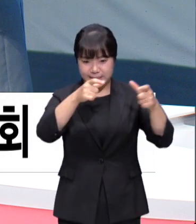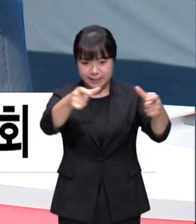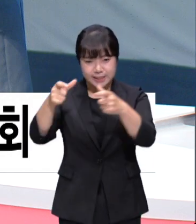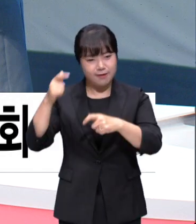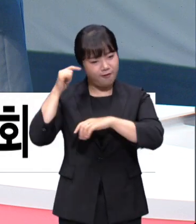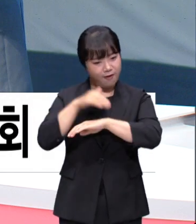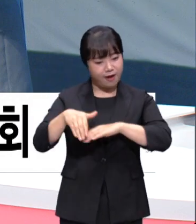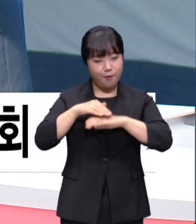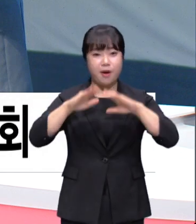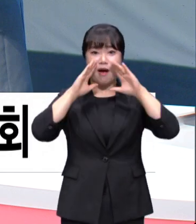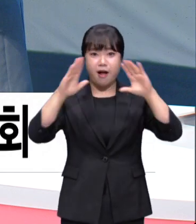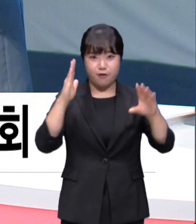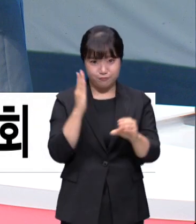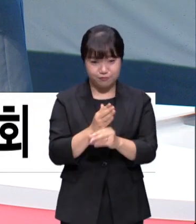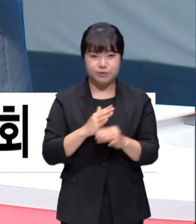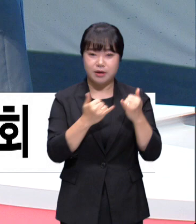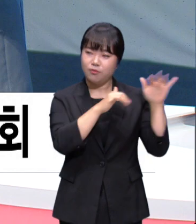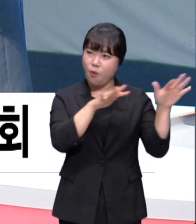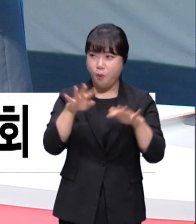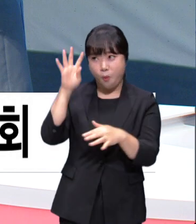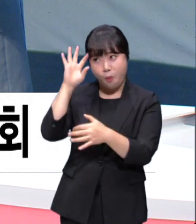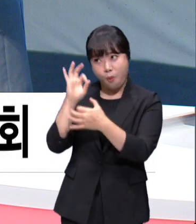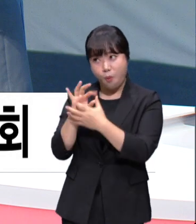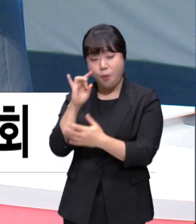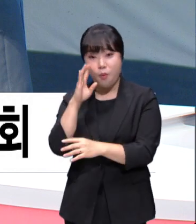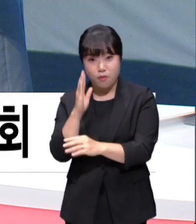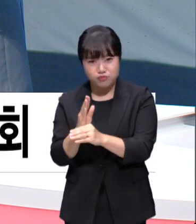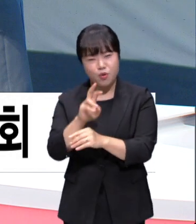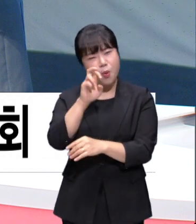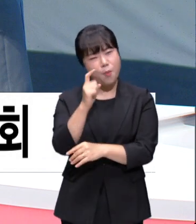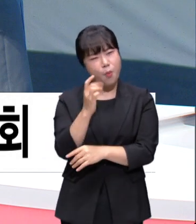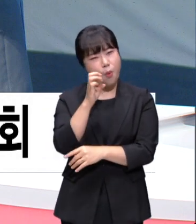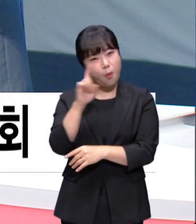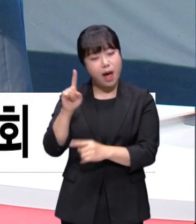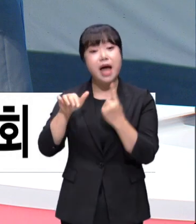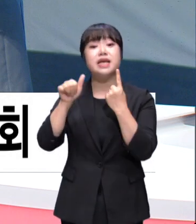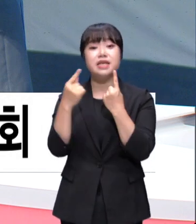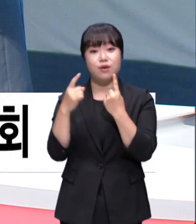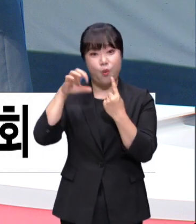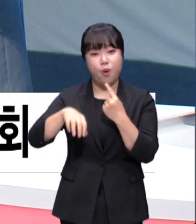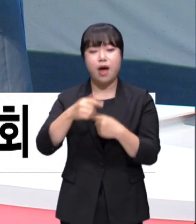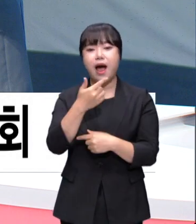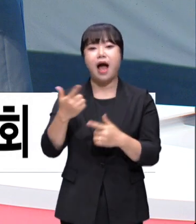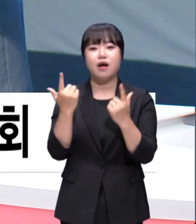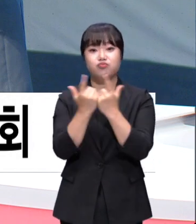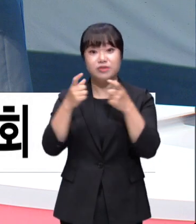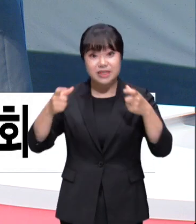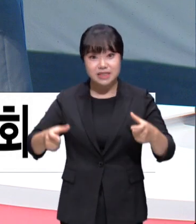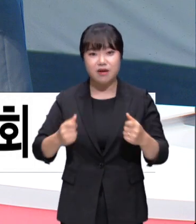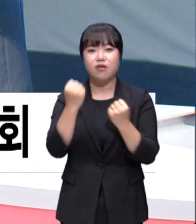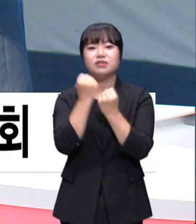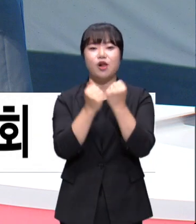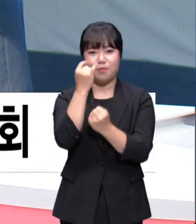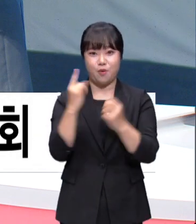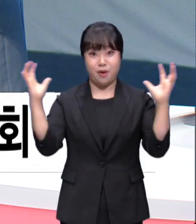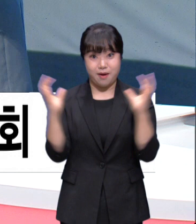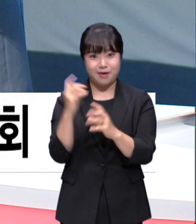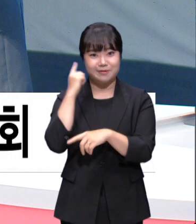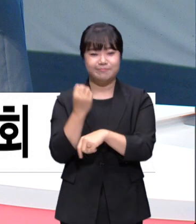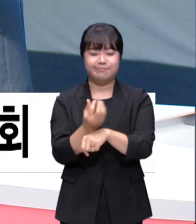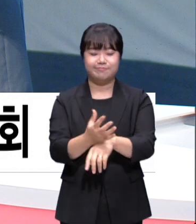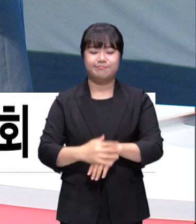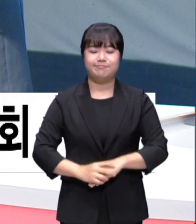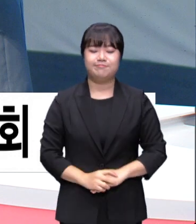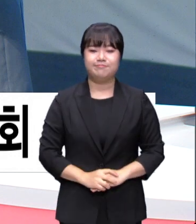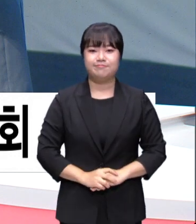있습니다. 지역마다 주민들의 관심이 뜨겁습니다. 모아타운 1호 사업지인 강북구 주민설명회에 서주환 기자가 다녀왔습니다.